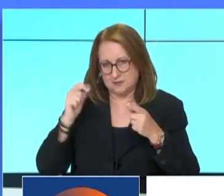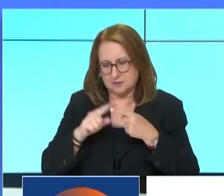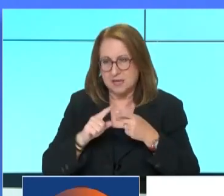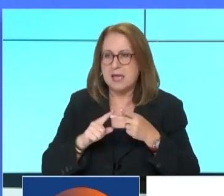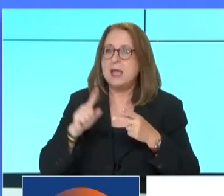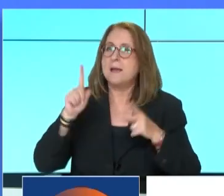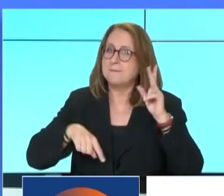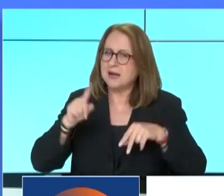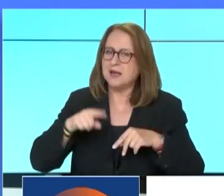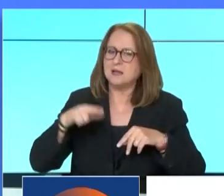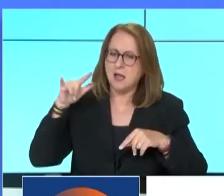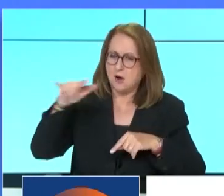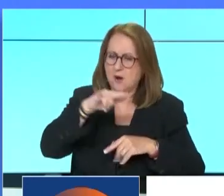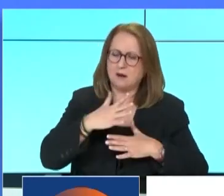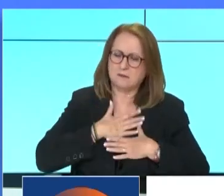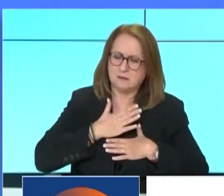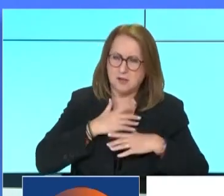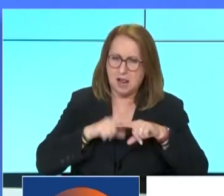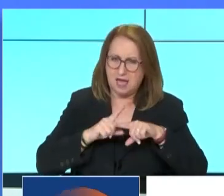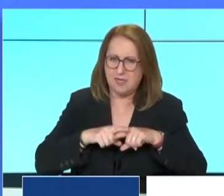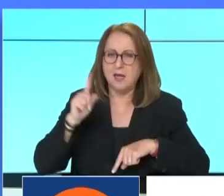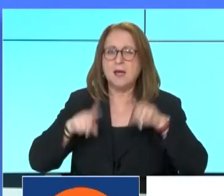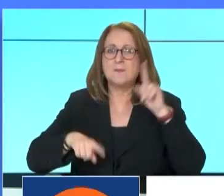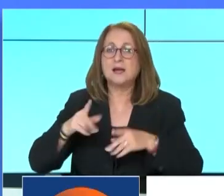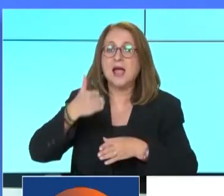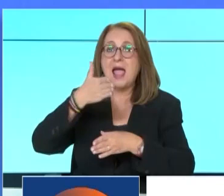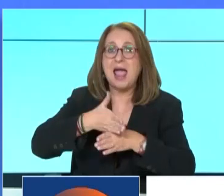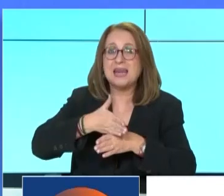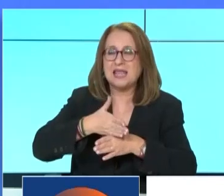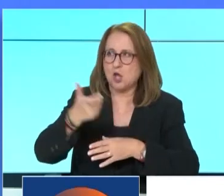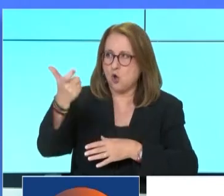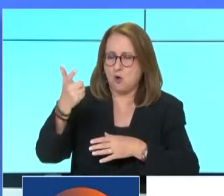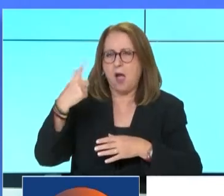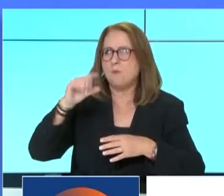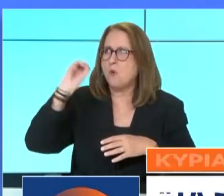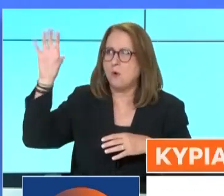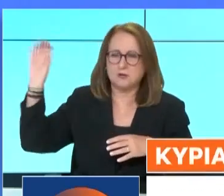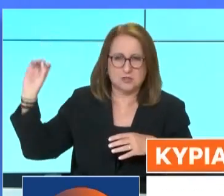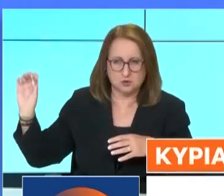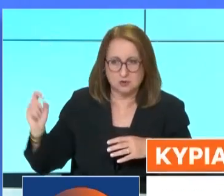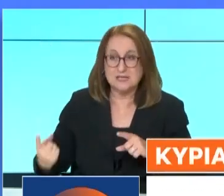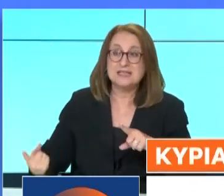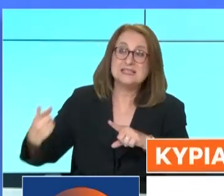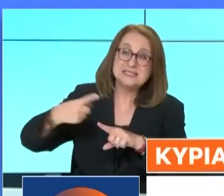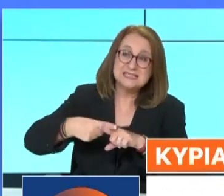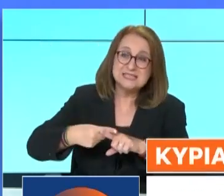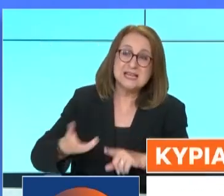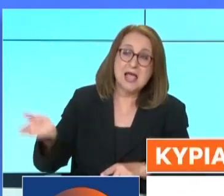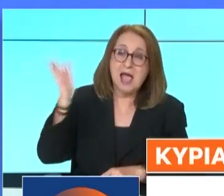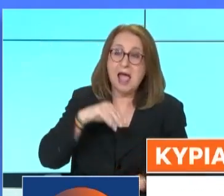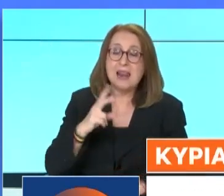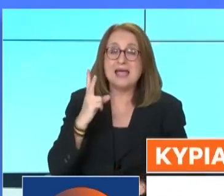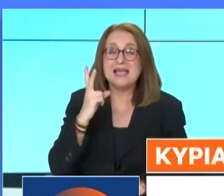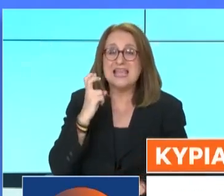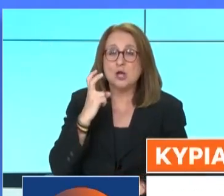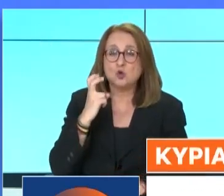είχε ενοικιάσει για την καλοκαιρινή περίοδο, θα ήθελα να προσθέσετε και 20 ακόμα ενέργεια μέσα, 20, από